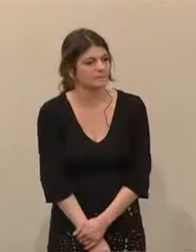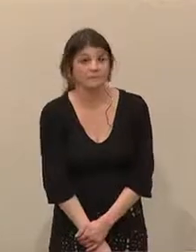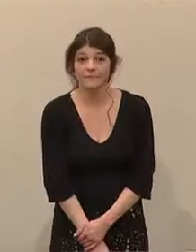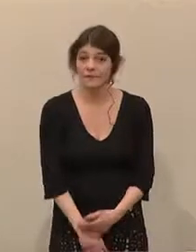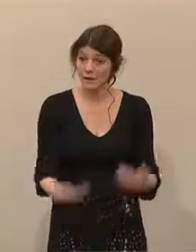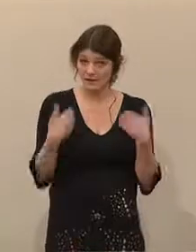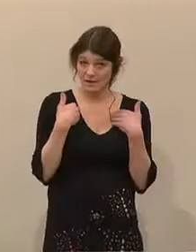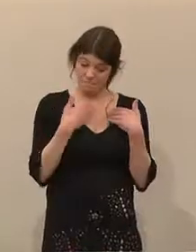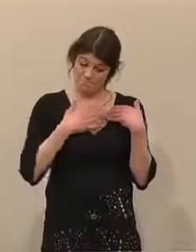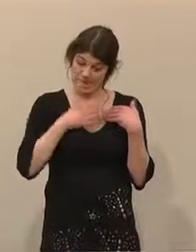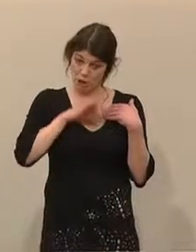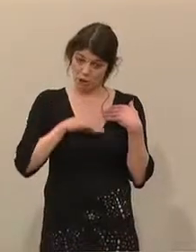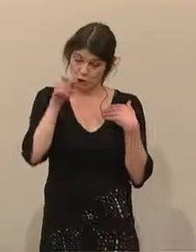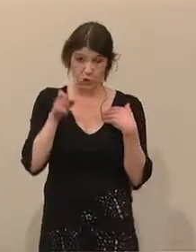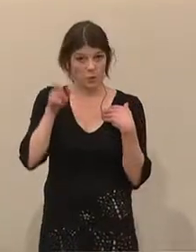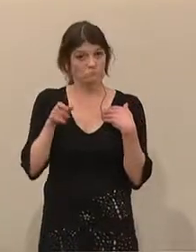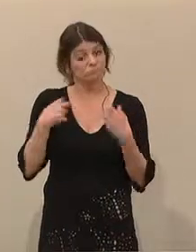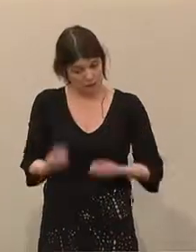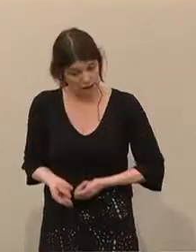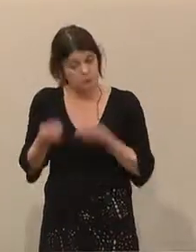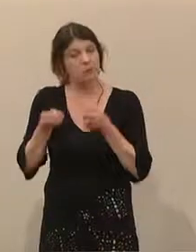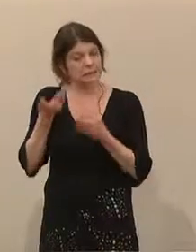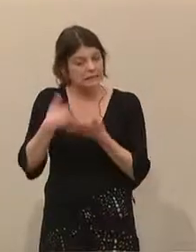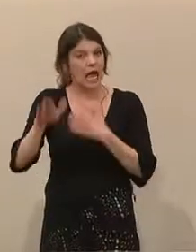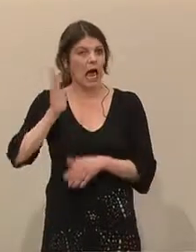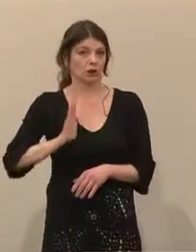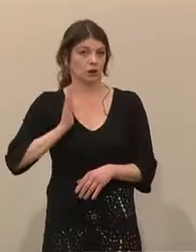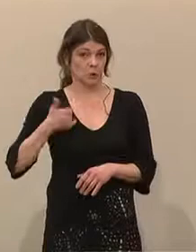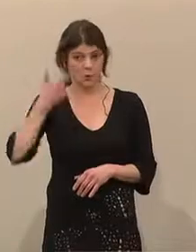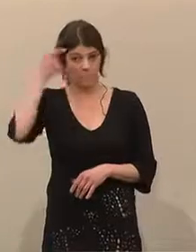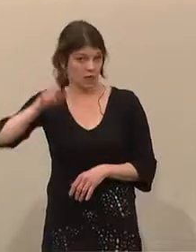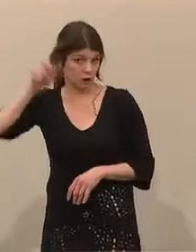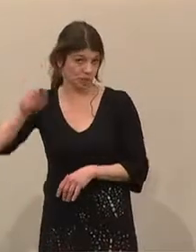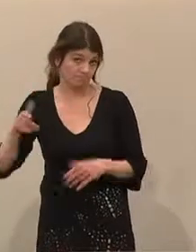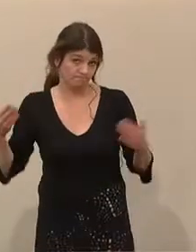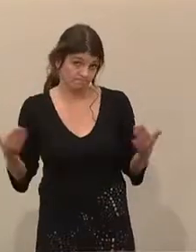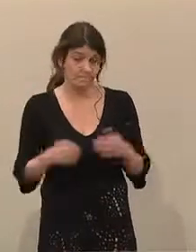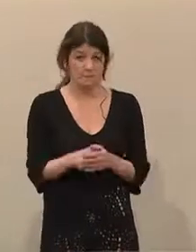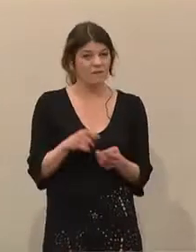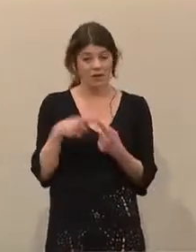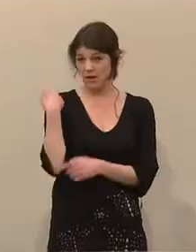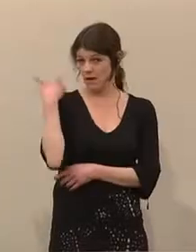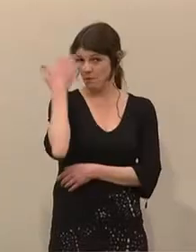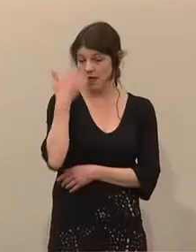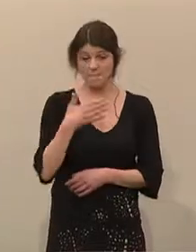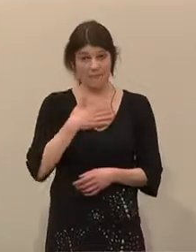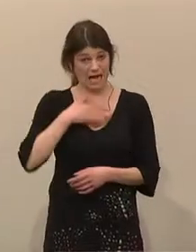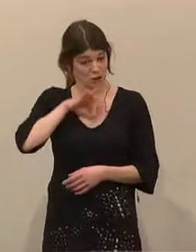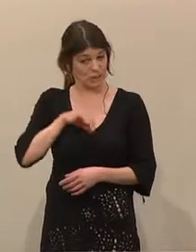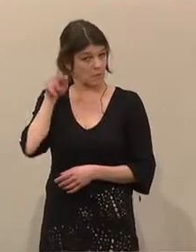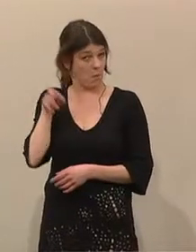ich habe meine Söhne zu sehr anständigen jungen Menschen erzogen. Und wenn ich denke, dass meine